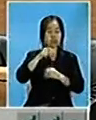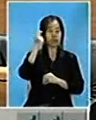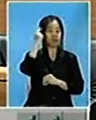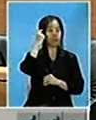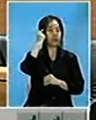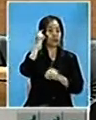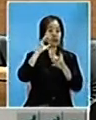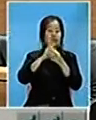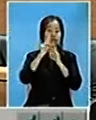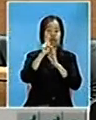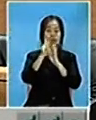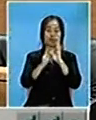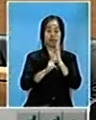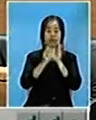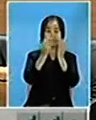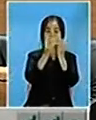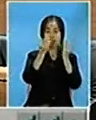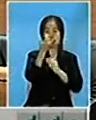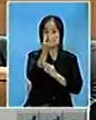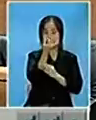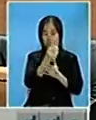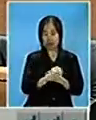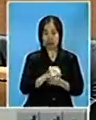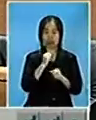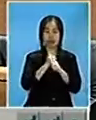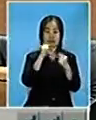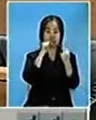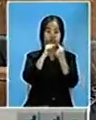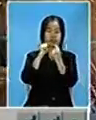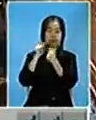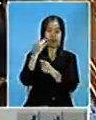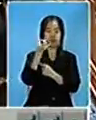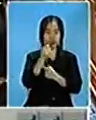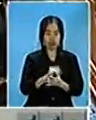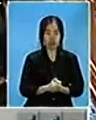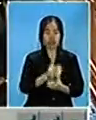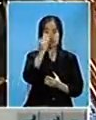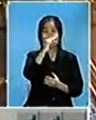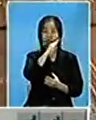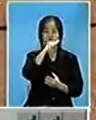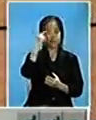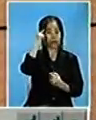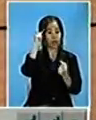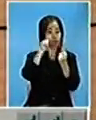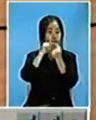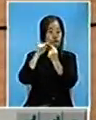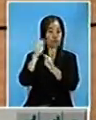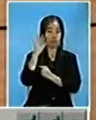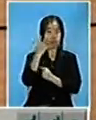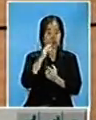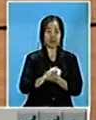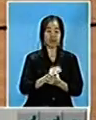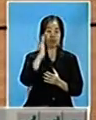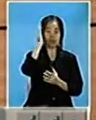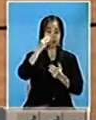ของรัฐธรรมนูญหรือปรัชญาเกี่ยวกับรัฐธรรมนูญที่ตรงกันเพราะถ้าเราเห็นไม่ตรงกันในเรื่องเหล่านี้ปัญหาและ